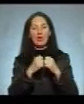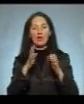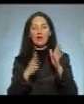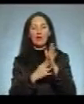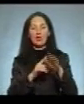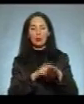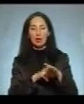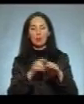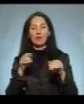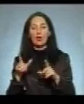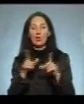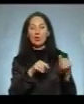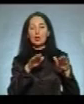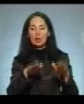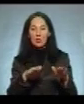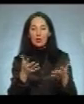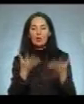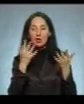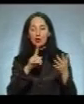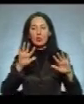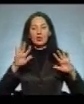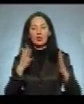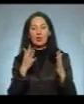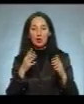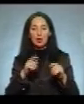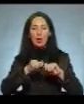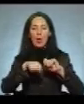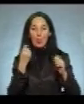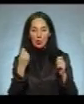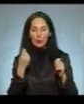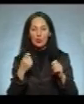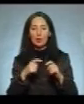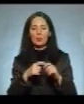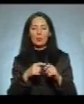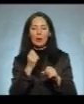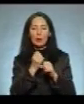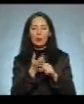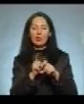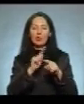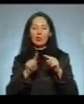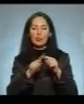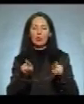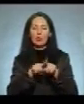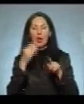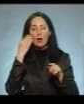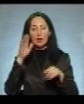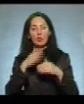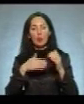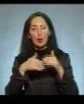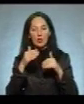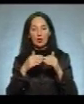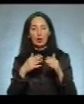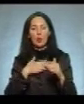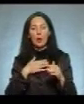бригада з'ясувала, що трапилося пошкодження на воді на будинок. Спрацювали дуже швидко та ефективно, професійно.